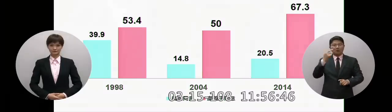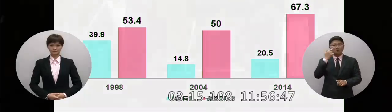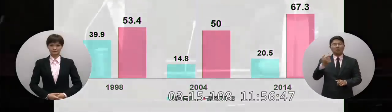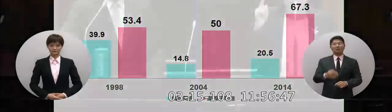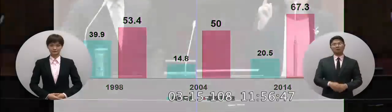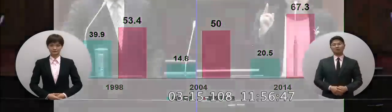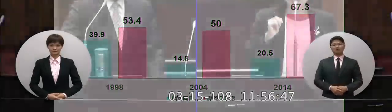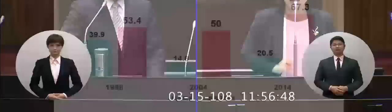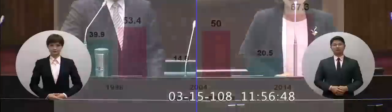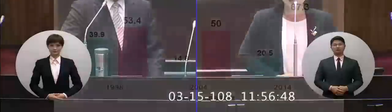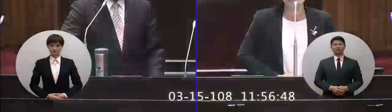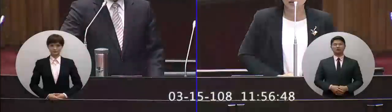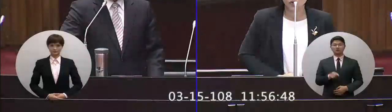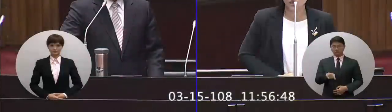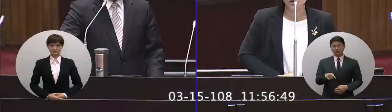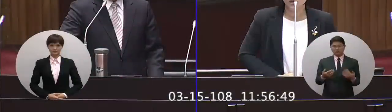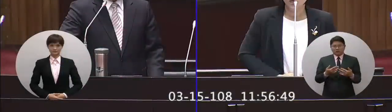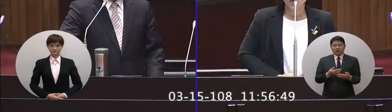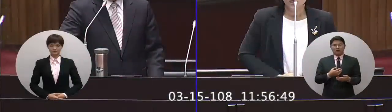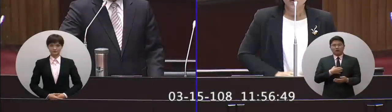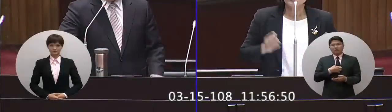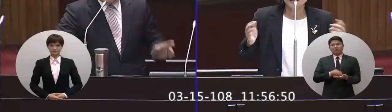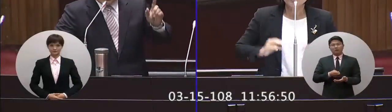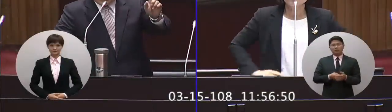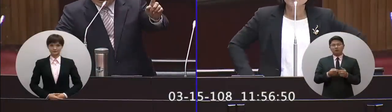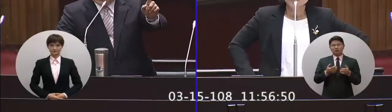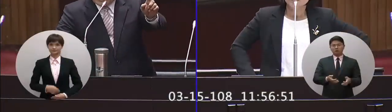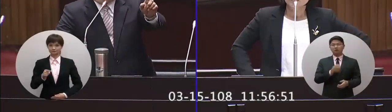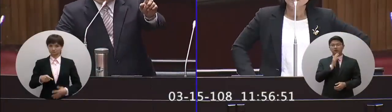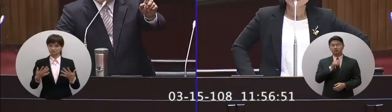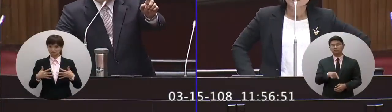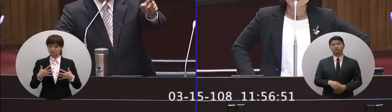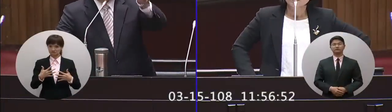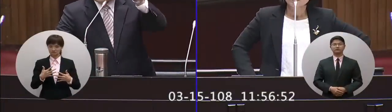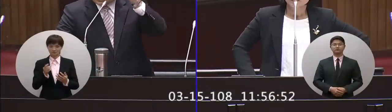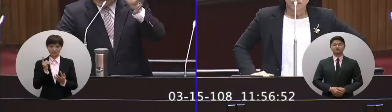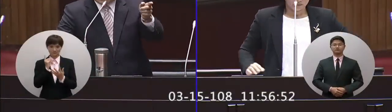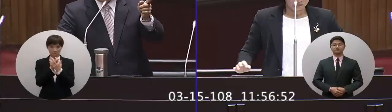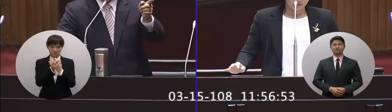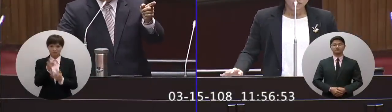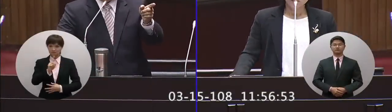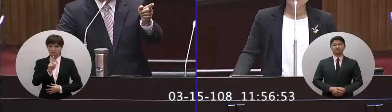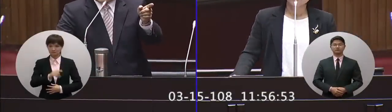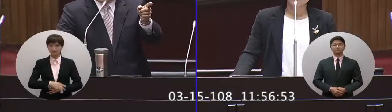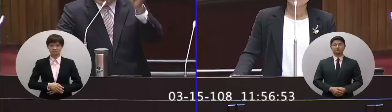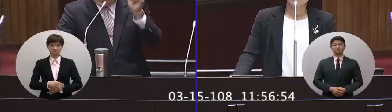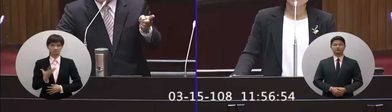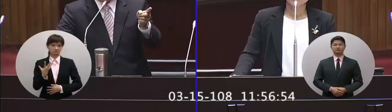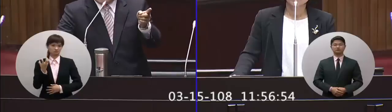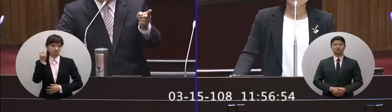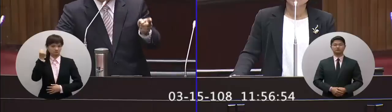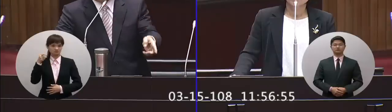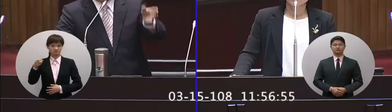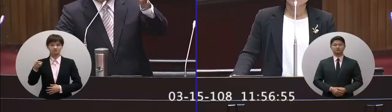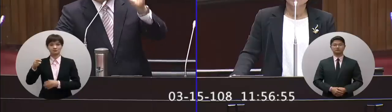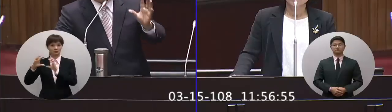大，所以这个问题相当的严重。 这个问题可以看出，就是越极浅的国家越一